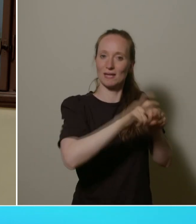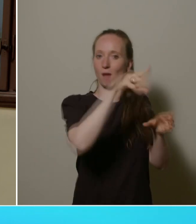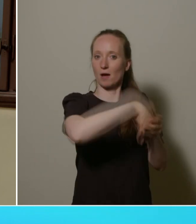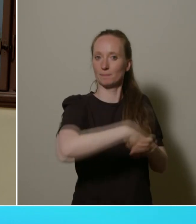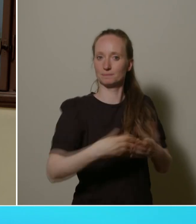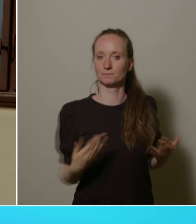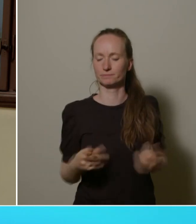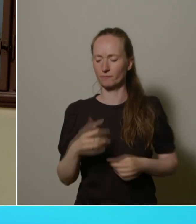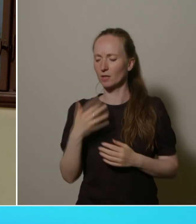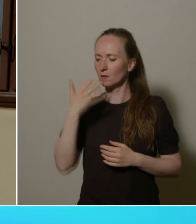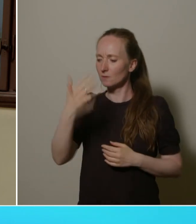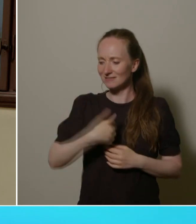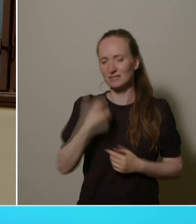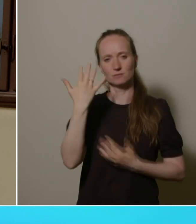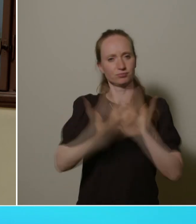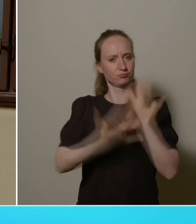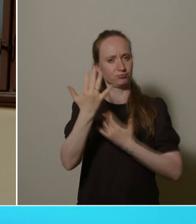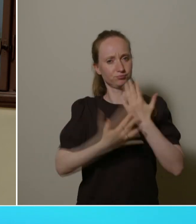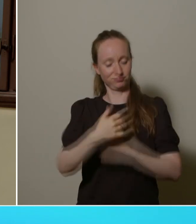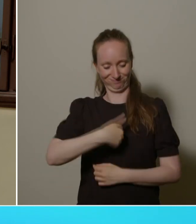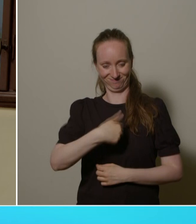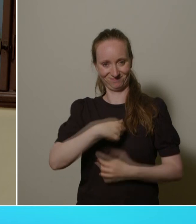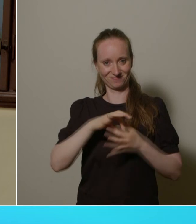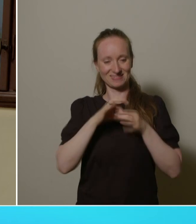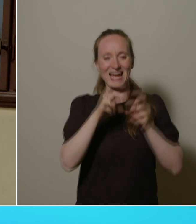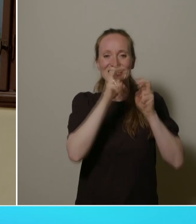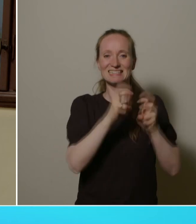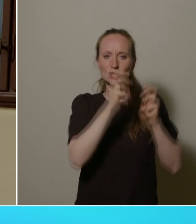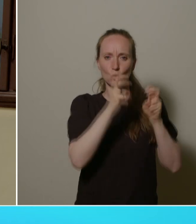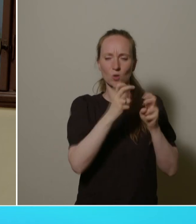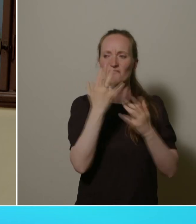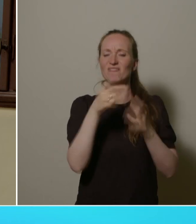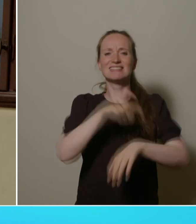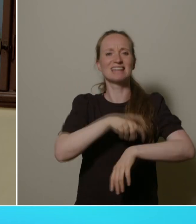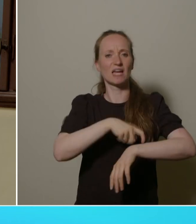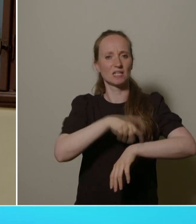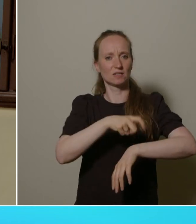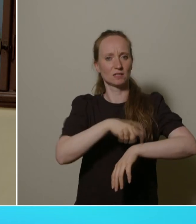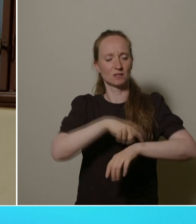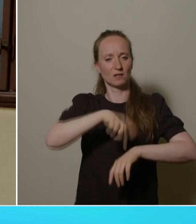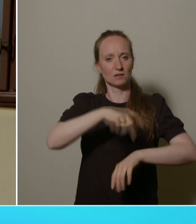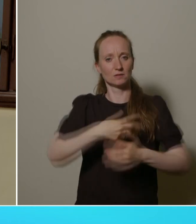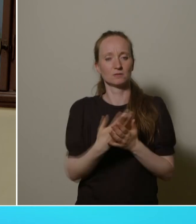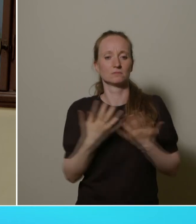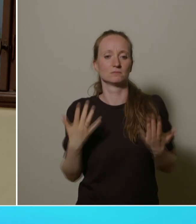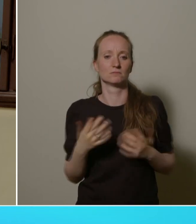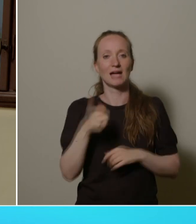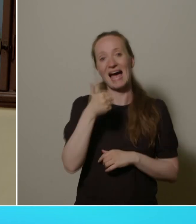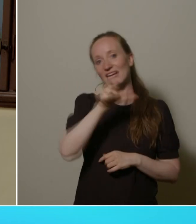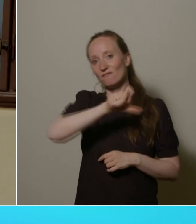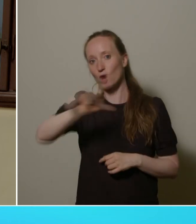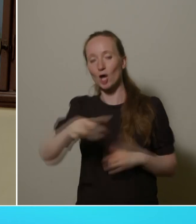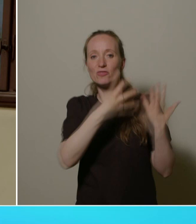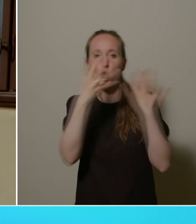mal ausgerechnet, wie viel Zeit ich durchschnittlich in Sitzungen verbringe. In der Regel sind das so 9 Stunden die